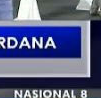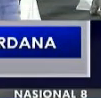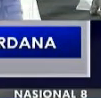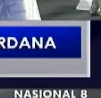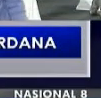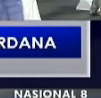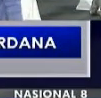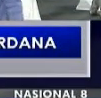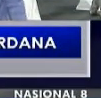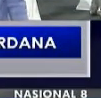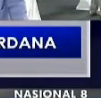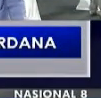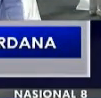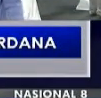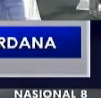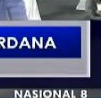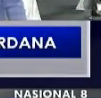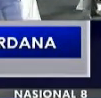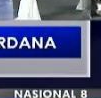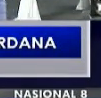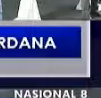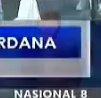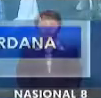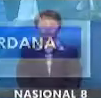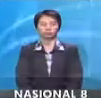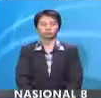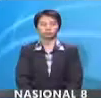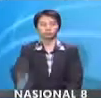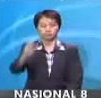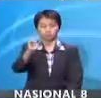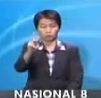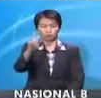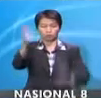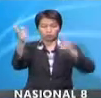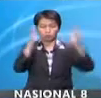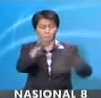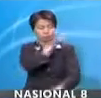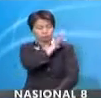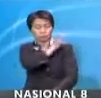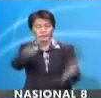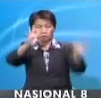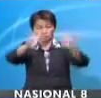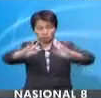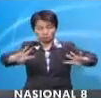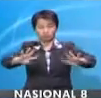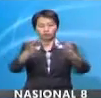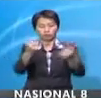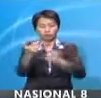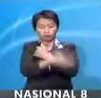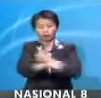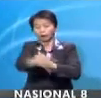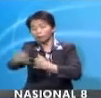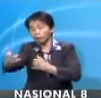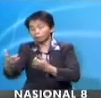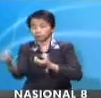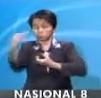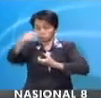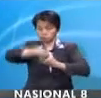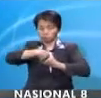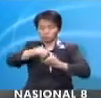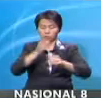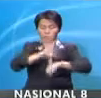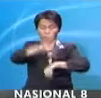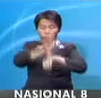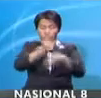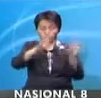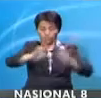selanjutnya. Hazel, terima kasih. Baik, Malaysia sebagai pengerusi ASEAN mahu negara-negara lain yang menganggotai